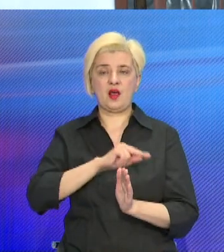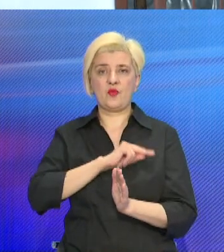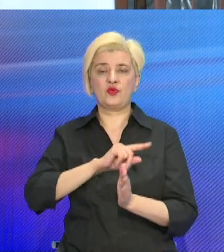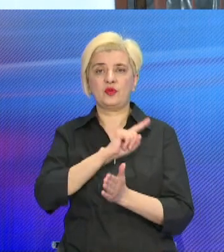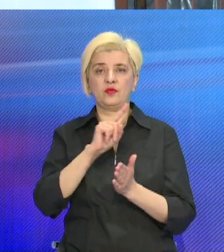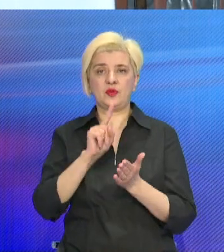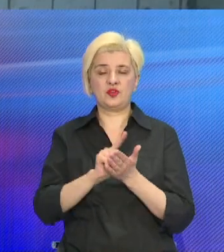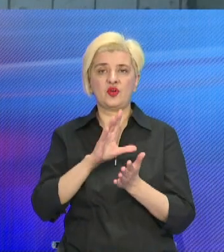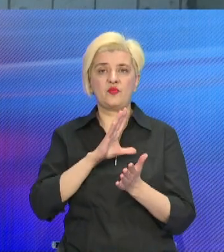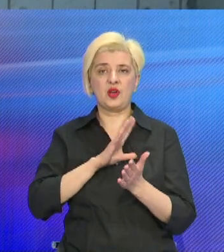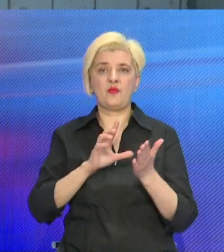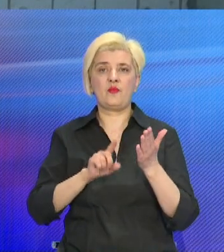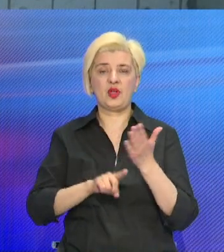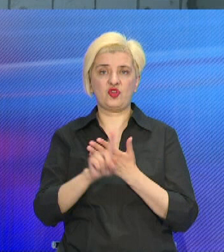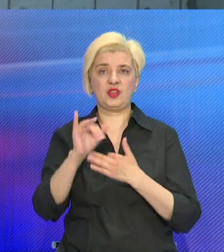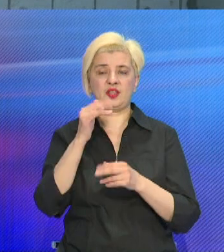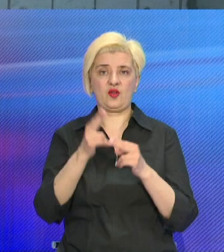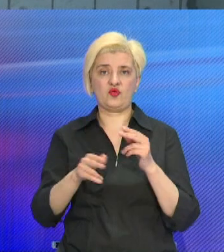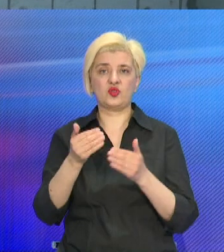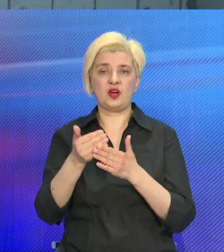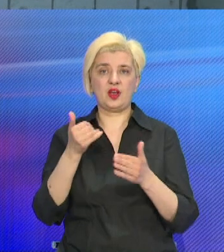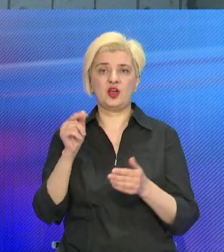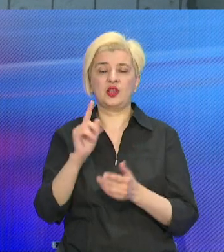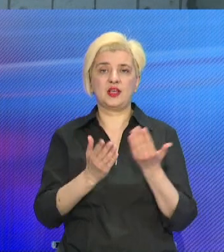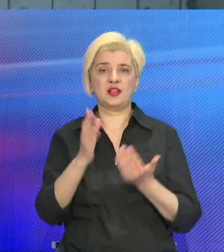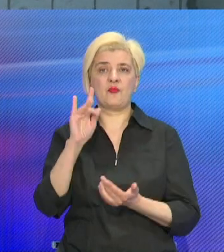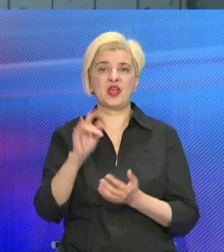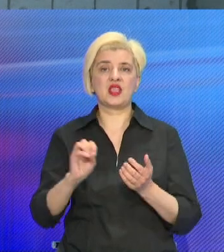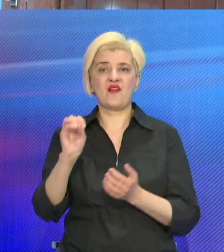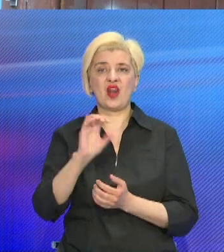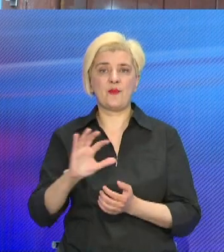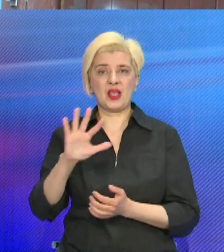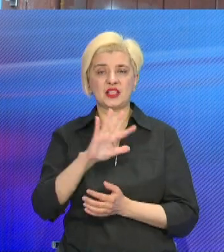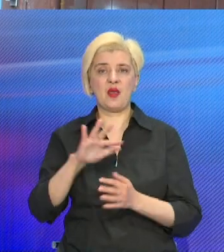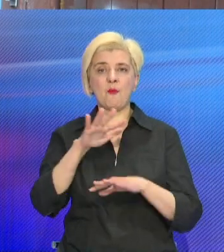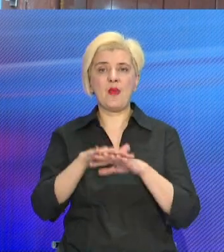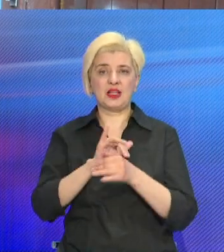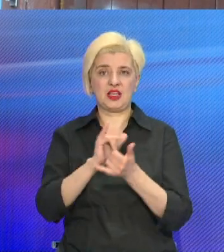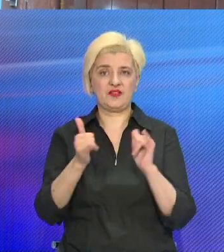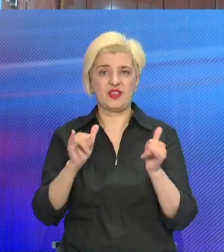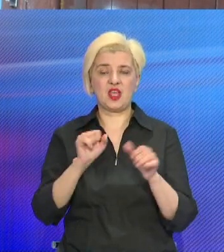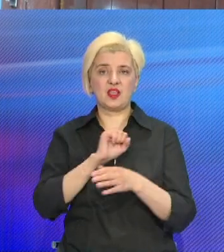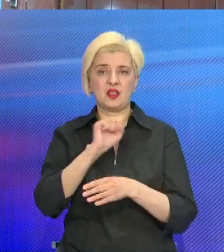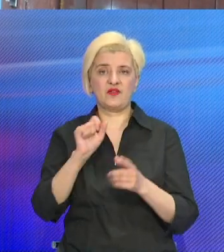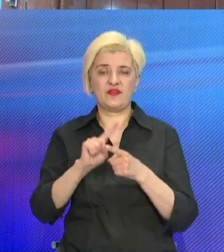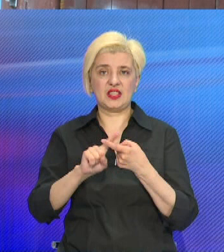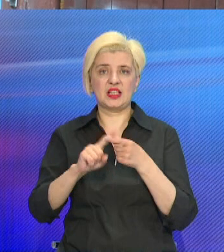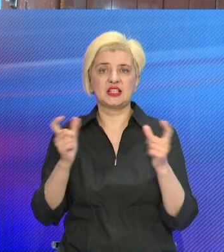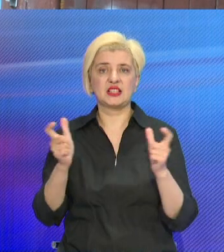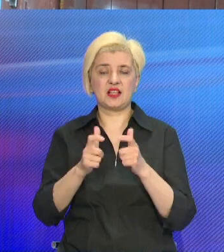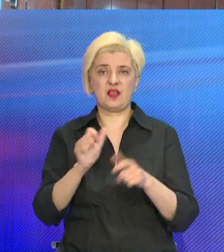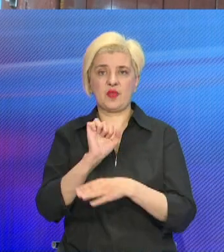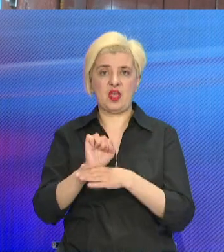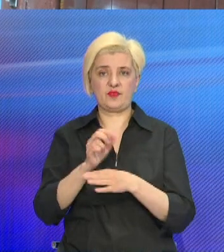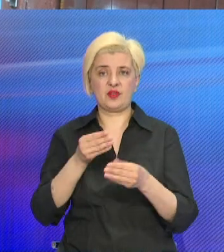банк реконструкции и развития в связи с санкциями не спынил финансование своей ответной программы и выполнил взятые на себе обязательства. Однако